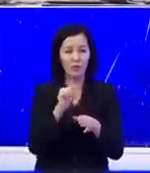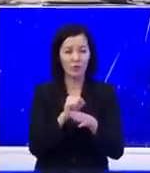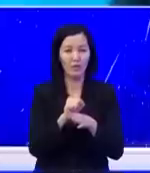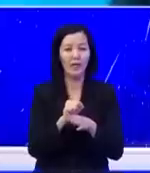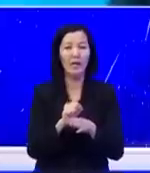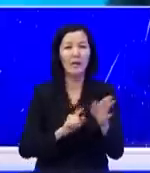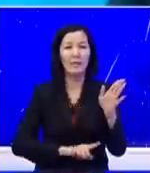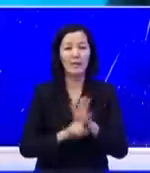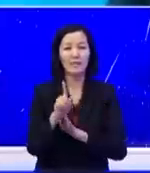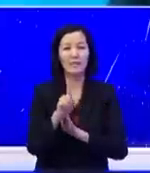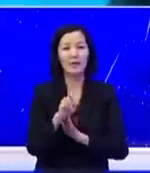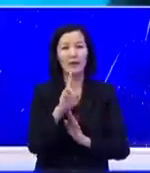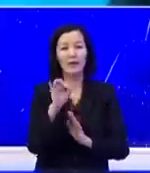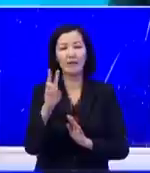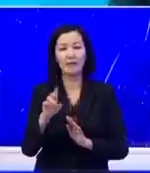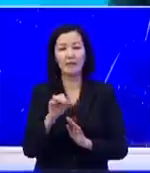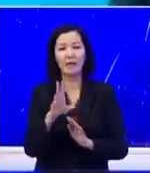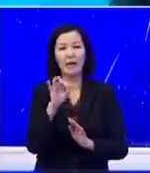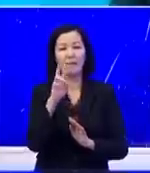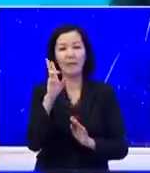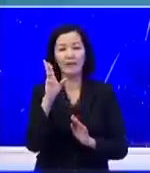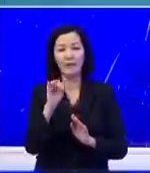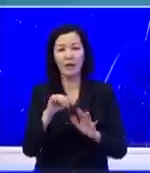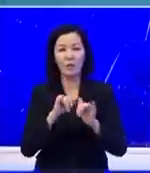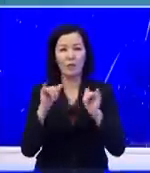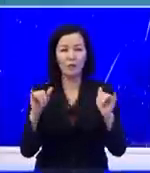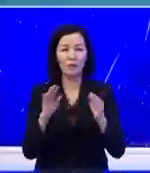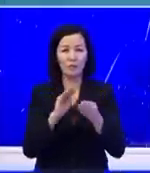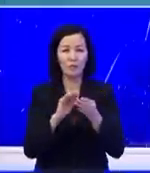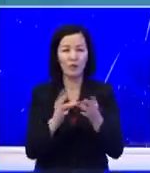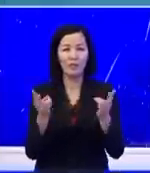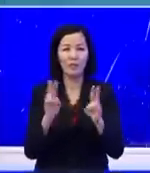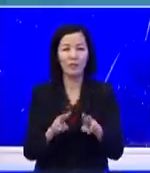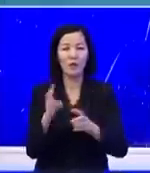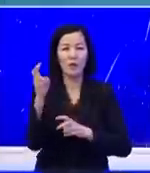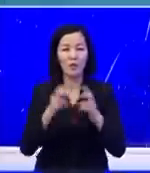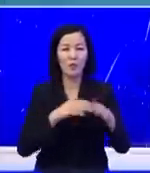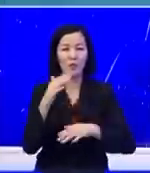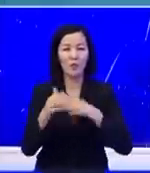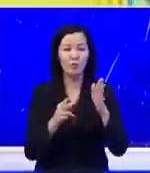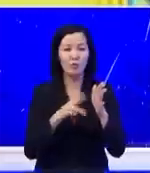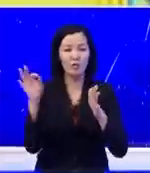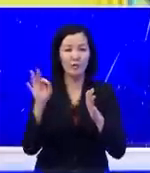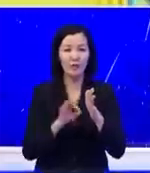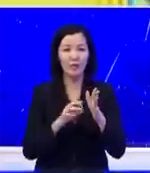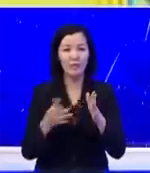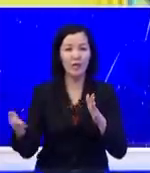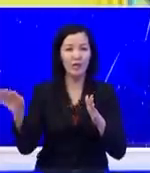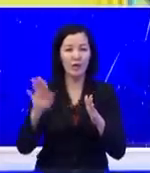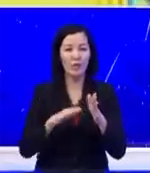қаңтар мен ақпандағы өсім оң динамикасын сақтады. Өңдеу өнеркәсібінде 7%, тау-кен өнеркәсібінде 6%,